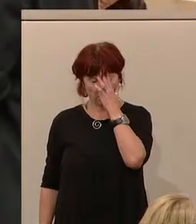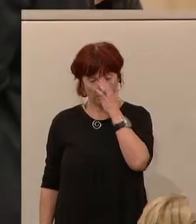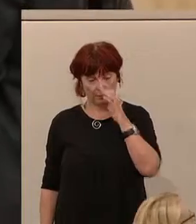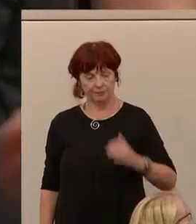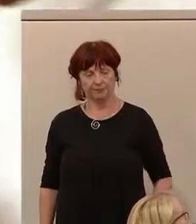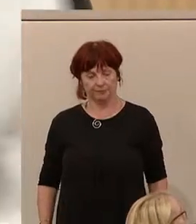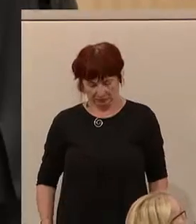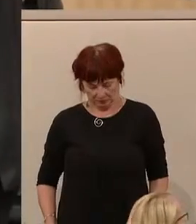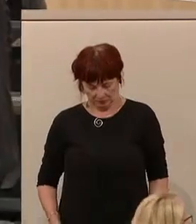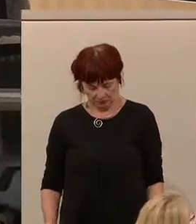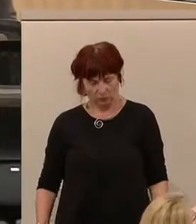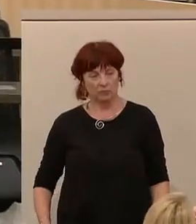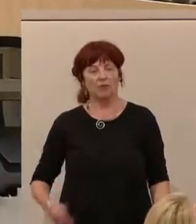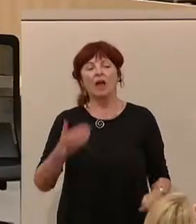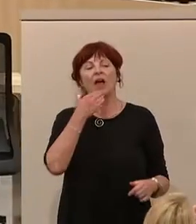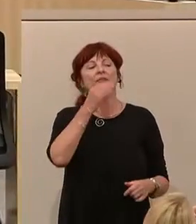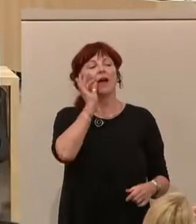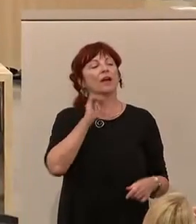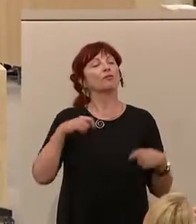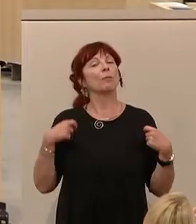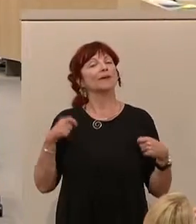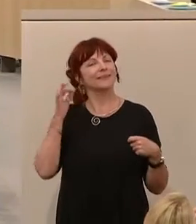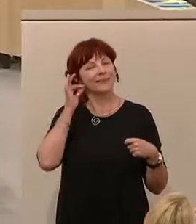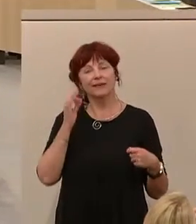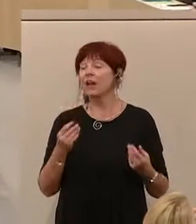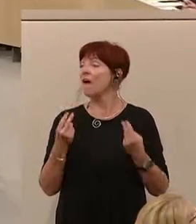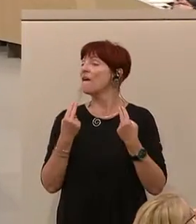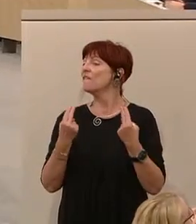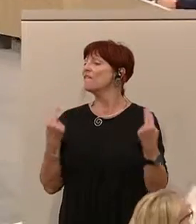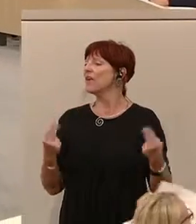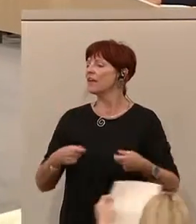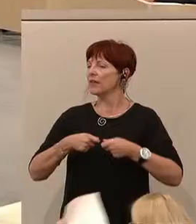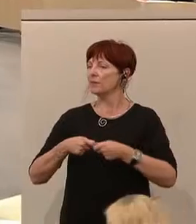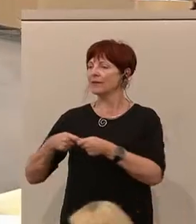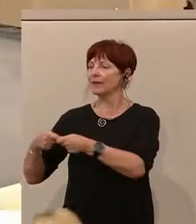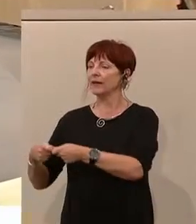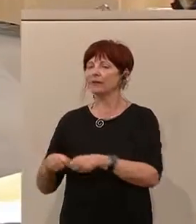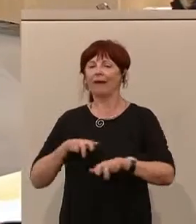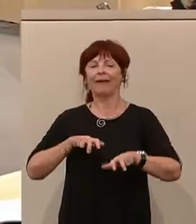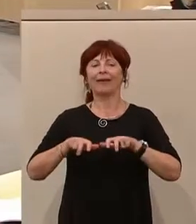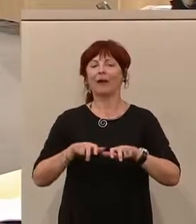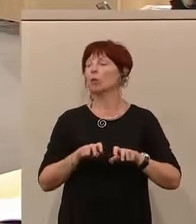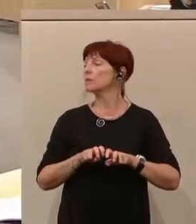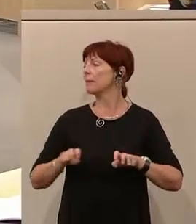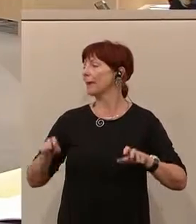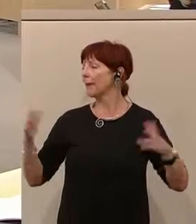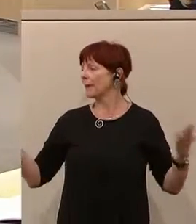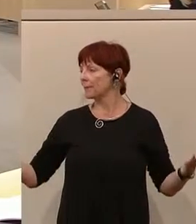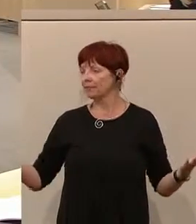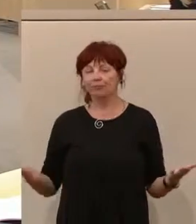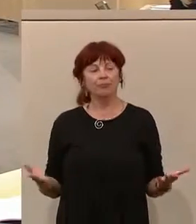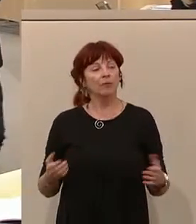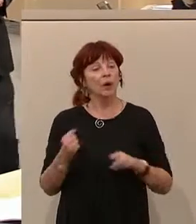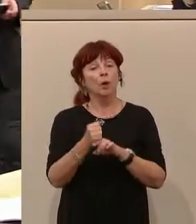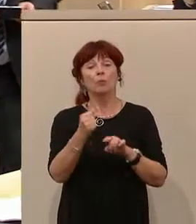Sprecherin für Klein- und Mittelbetriebe der SPÖ. Auf der Regierungsbank. Das Budget ist der politische